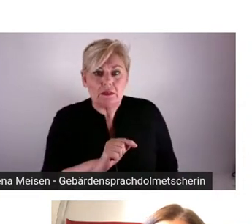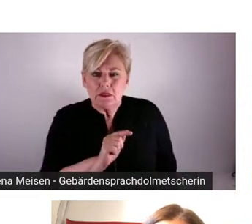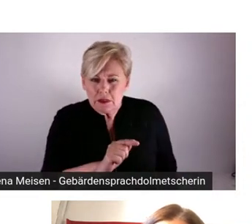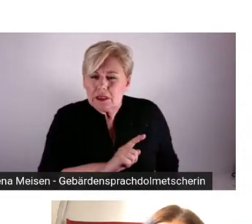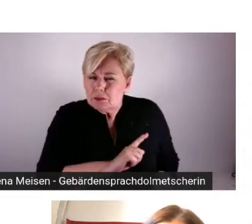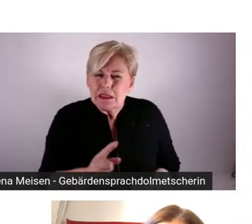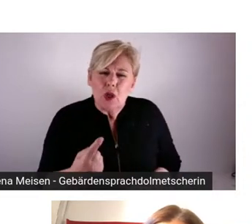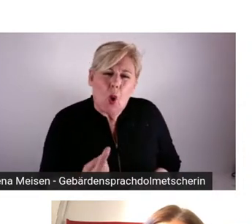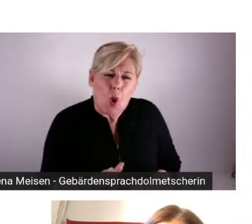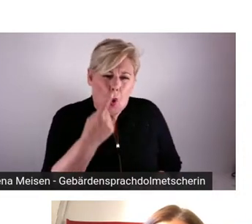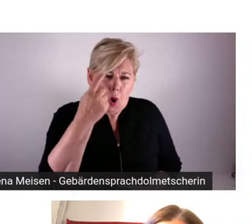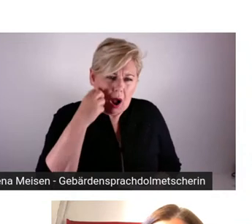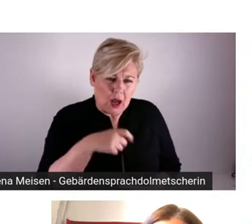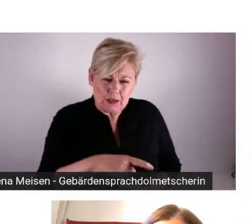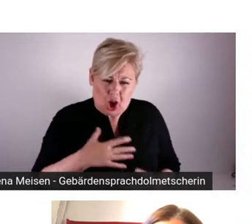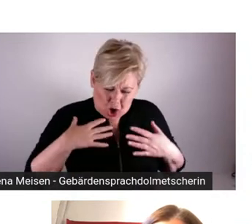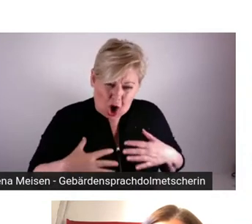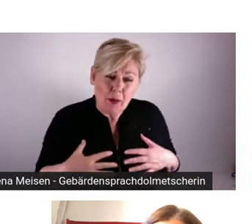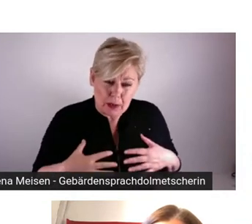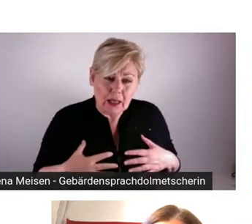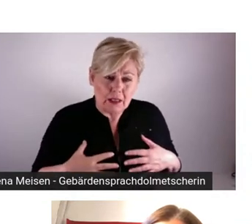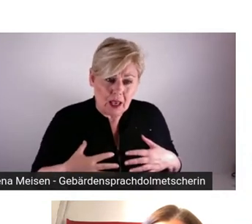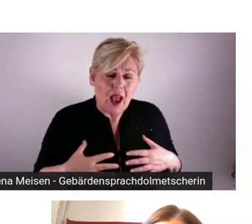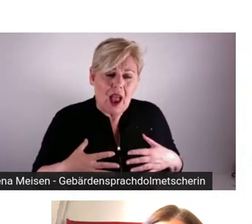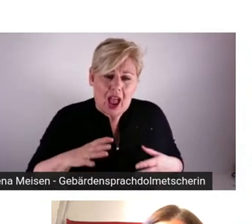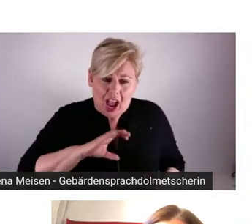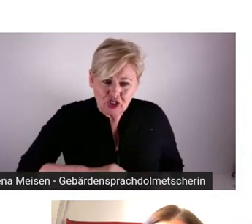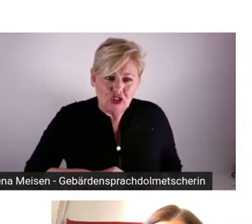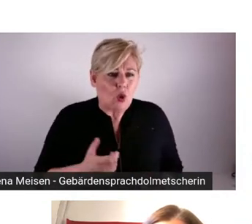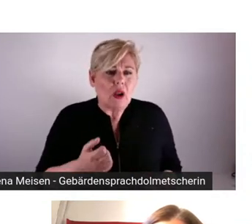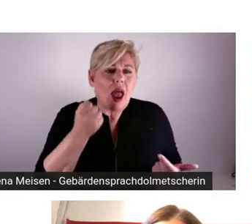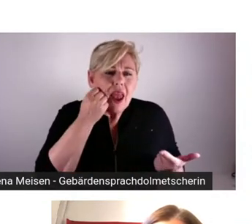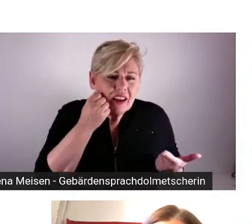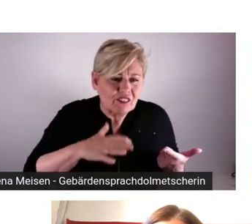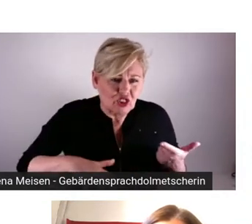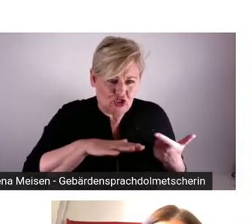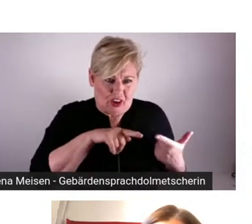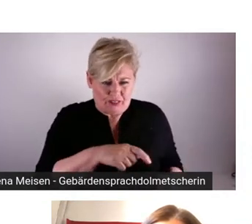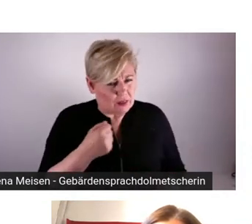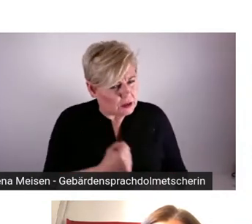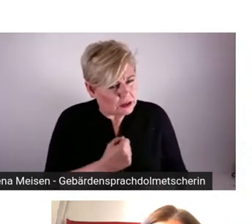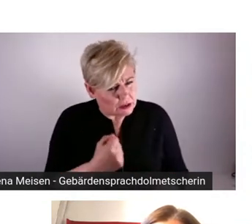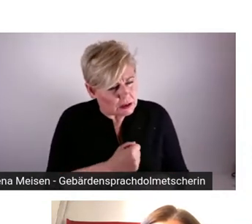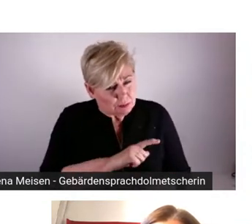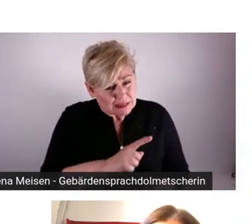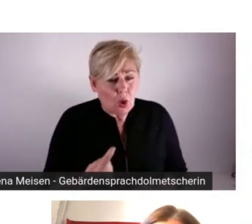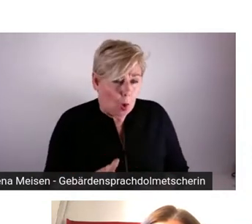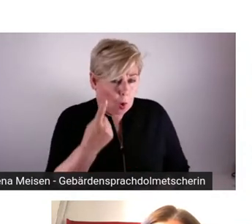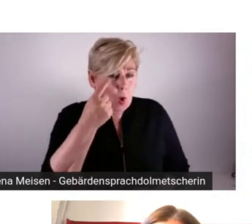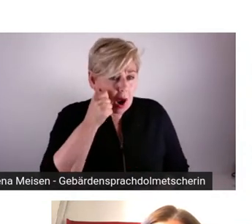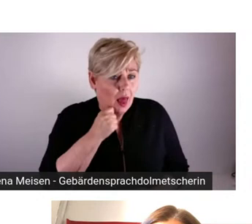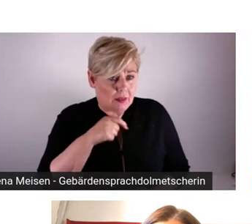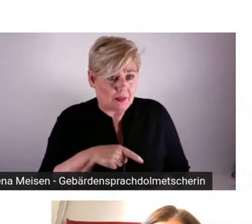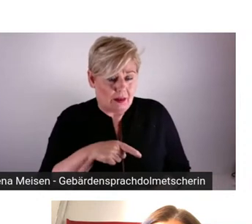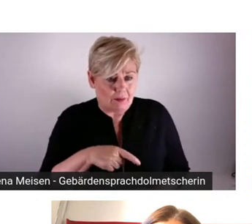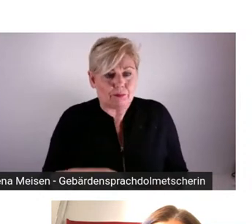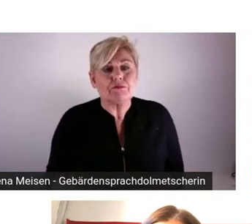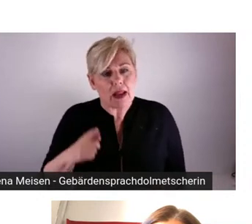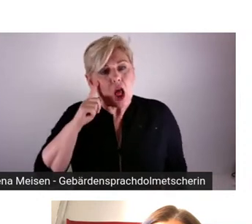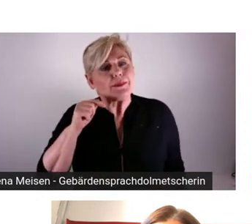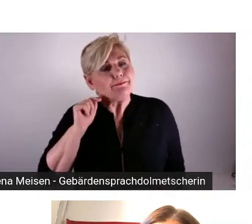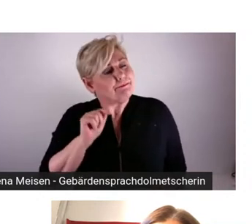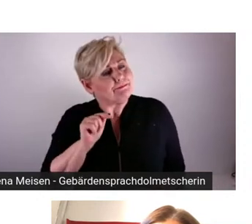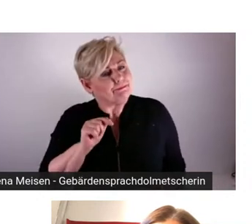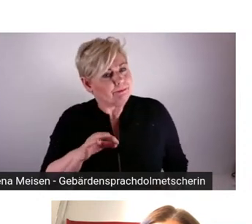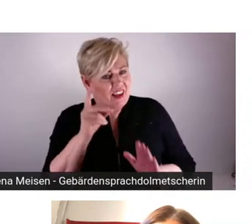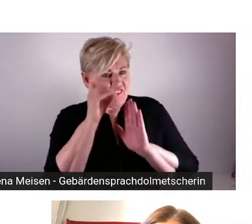hohe Alter ihre körperlich anstrengende Tätigkeit oder in der Landwirtschaft vollbringen. Ich glaube, es sind viele Faktoren, die da eine Rolle spielen und die